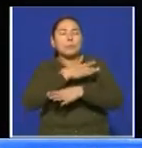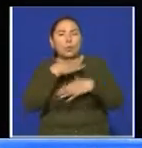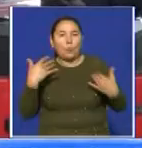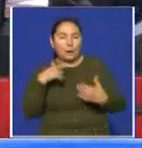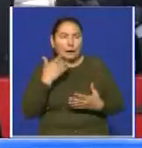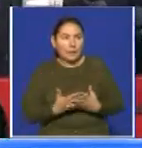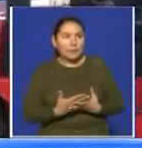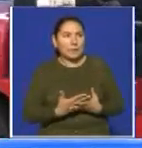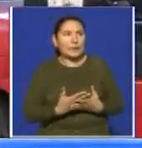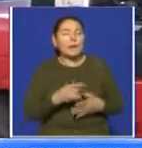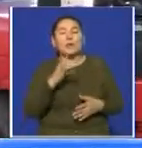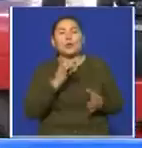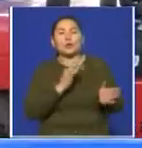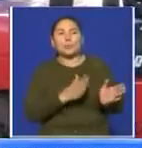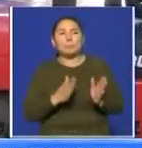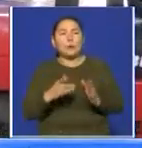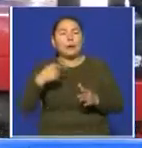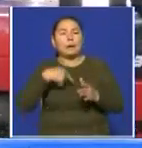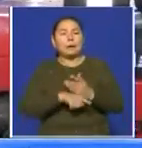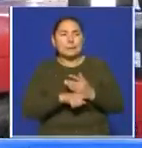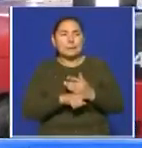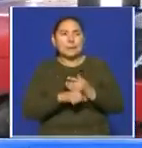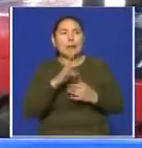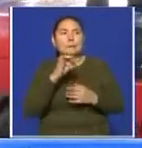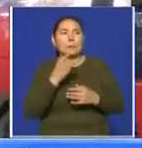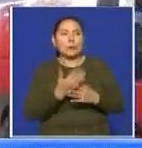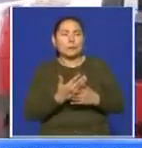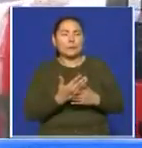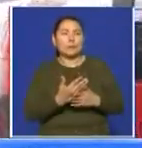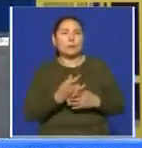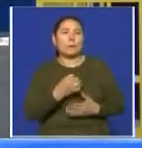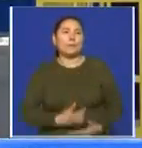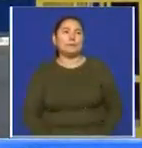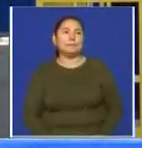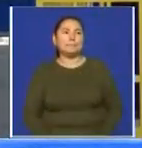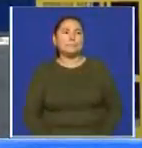үздіксіз жұмыс режиміне қосылған, соның арқасында кәсіпорын кірісі едәуір ұлғайған.